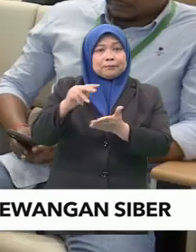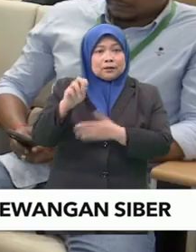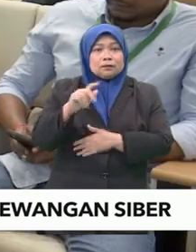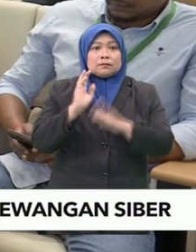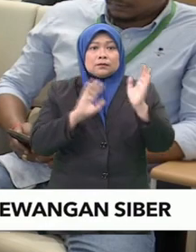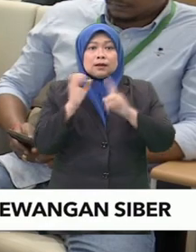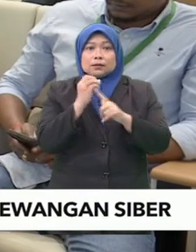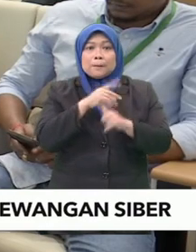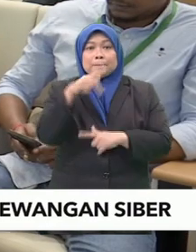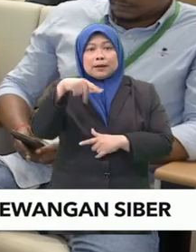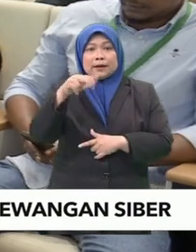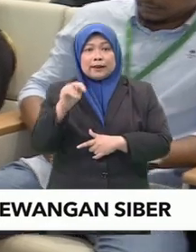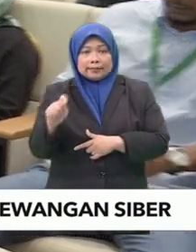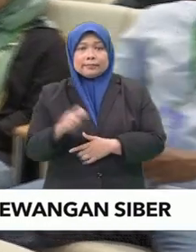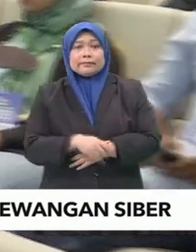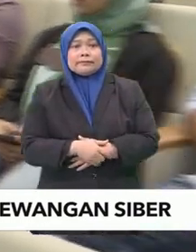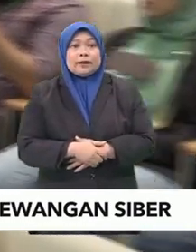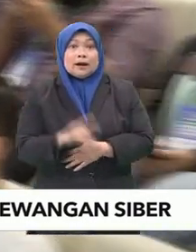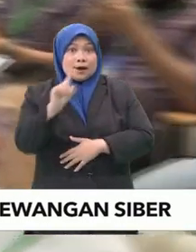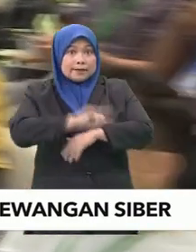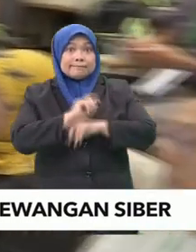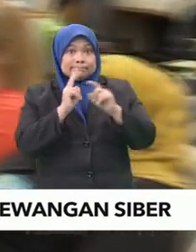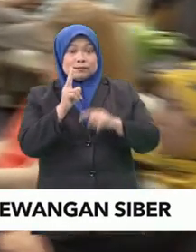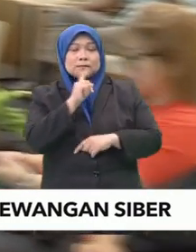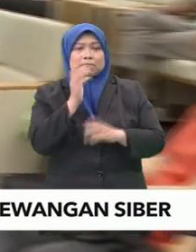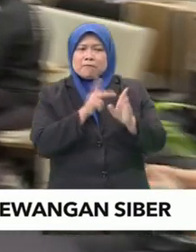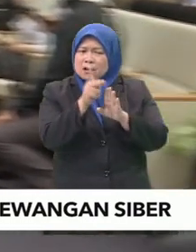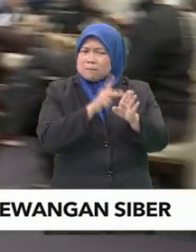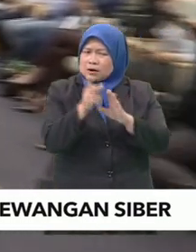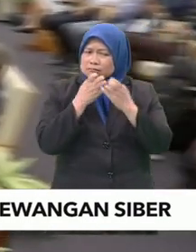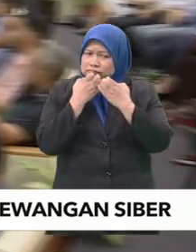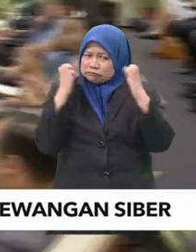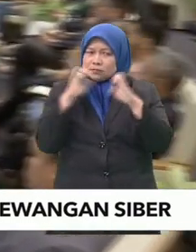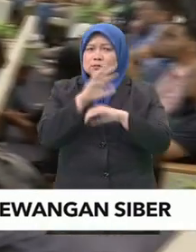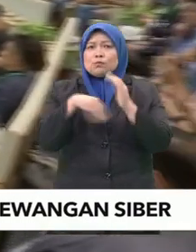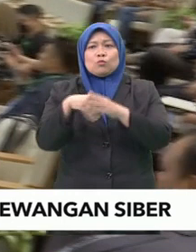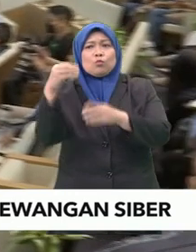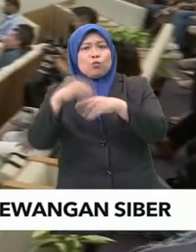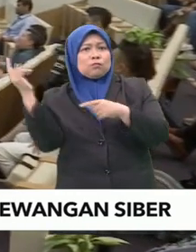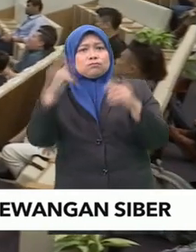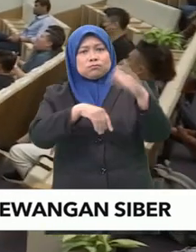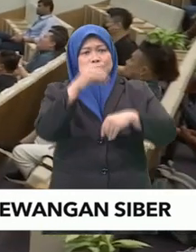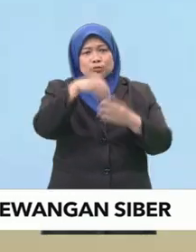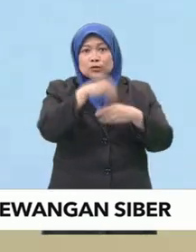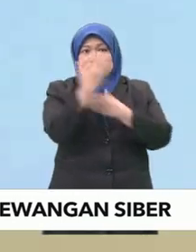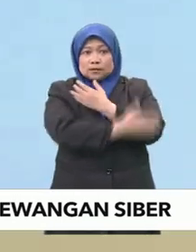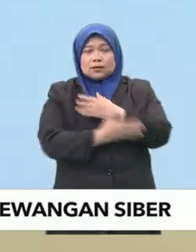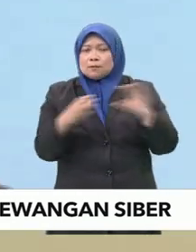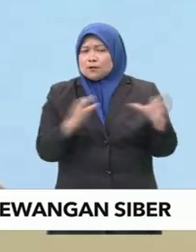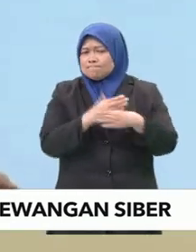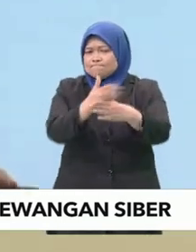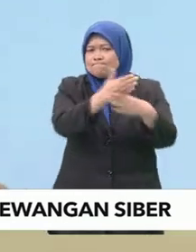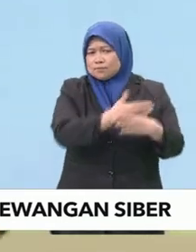atau tidak hari kedua menyaksikan pakar-pakar pembayaran digital luar negara dan pakar jembatan membuat